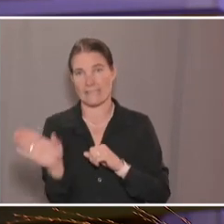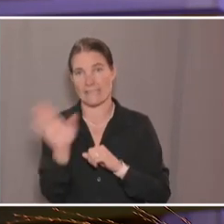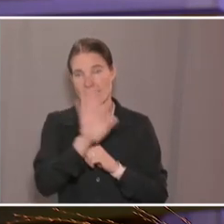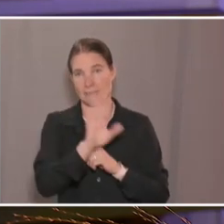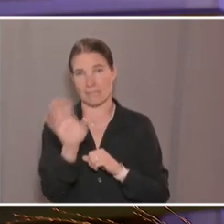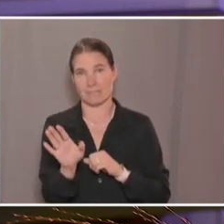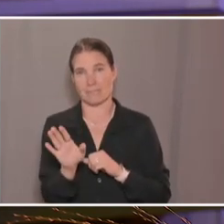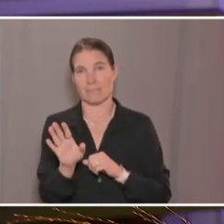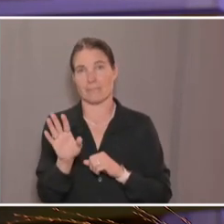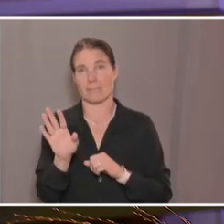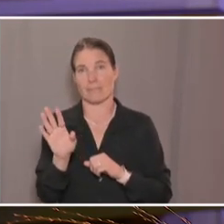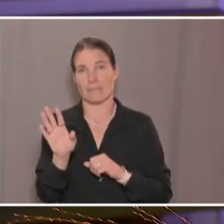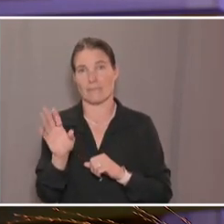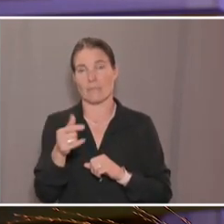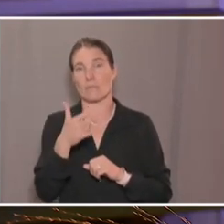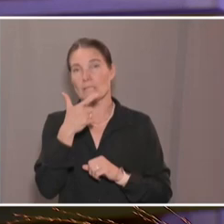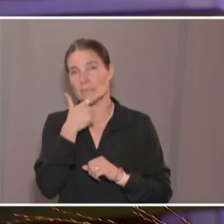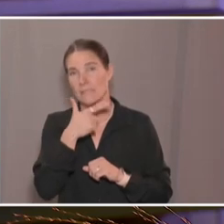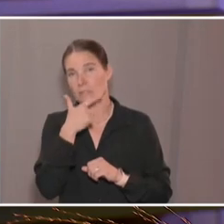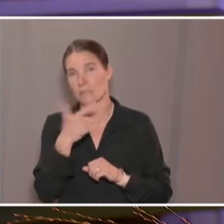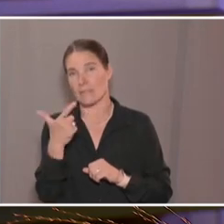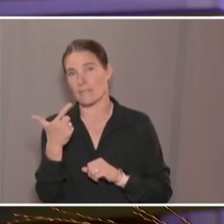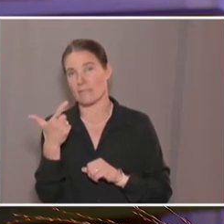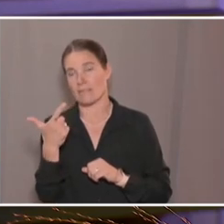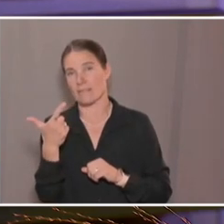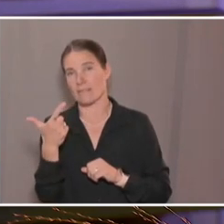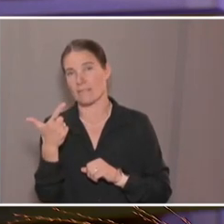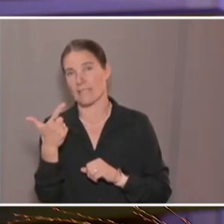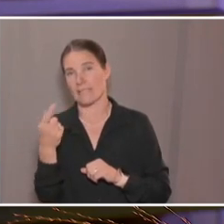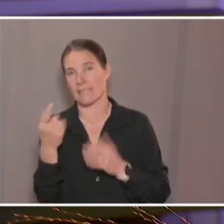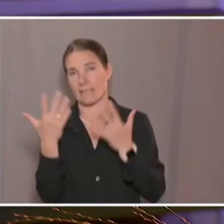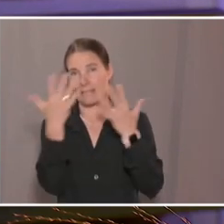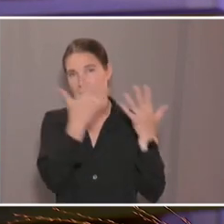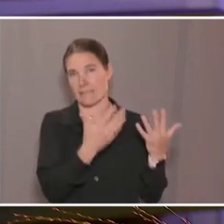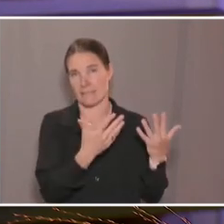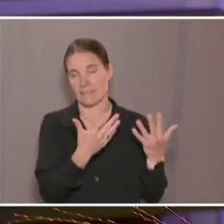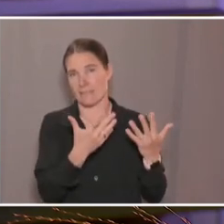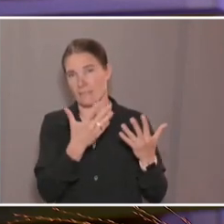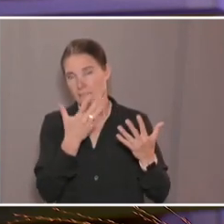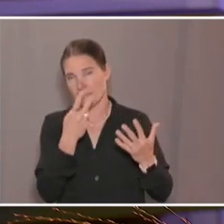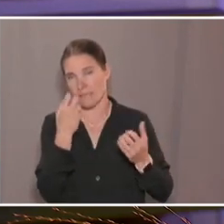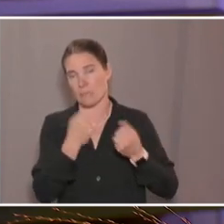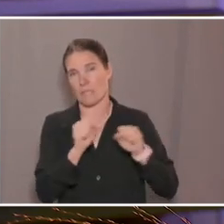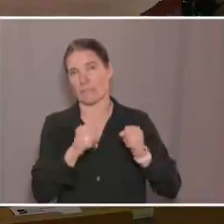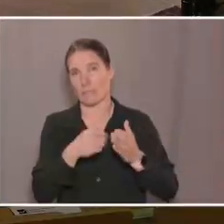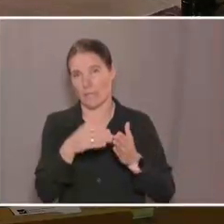den Briten 2 Jahrzehnte zuvor intendiert. Wir danken für Ihre Aufmerksamkeit.